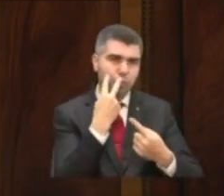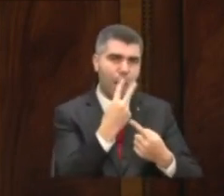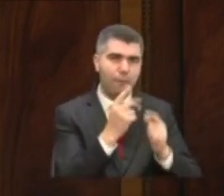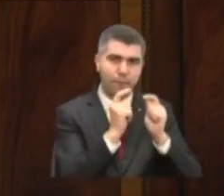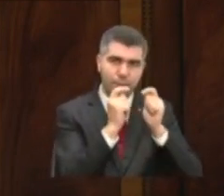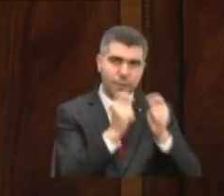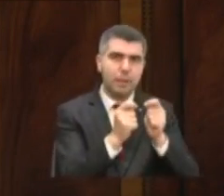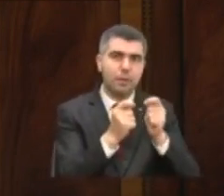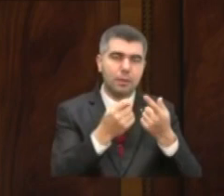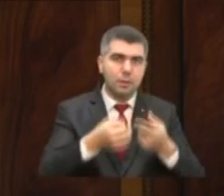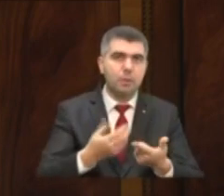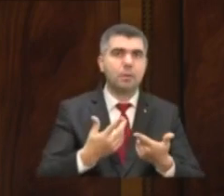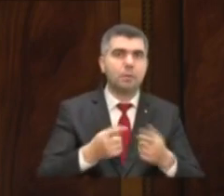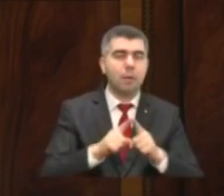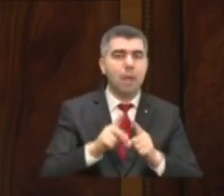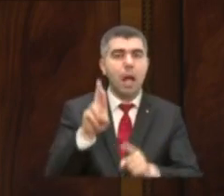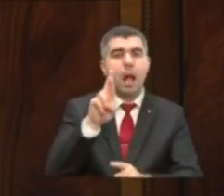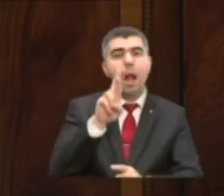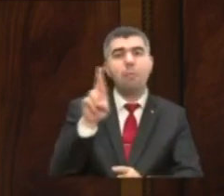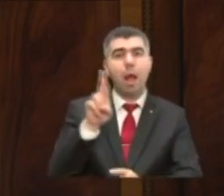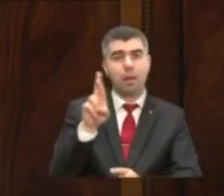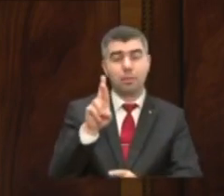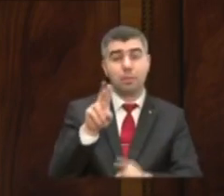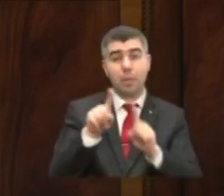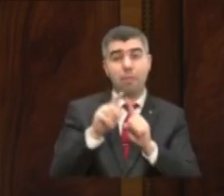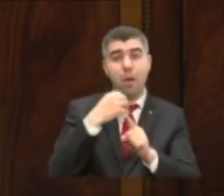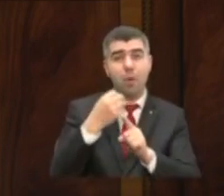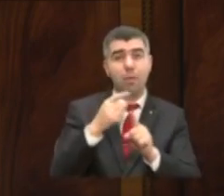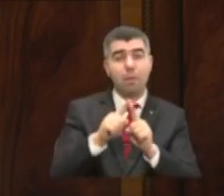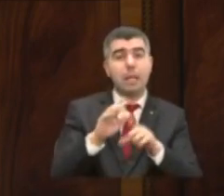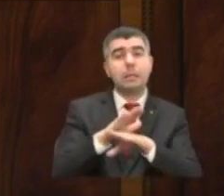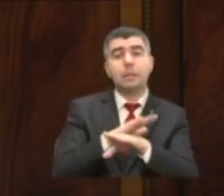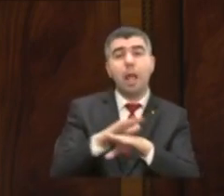اللي كنلاحظ بأن الناس ديالكم في الرباط هو اللي كيدير السياسة غير الديمقراطية.